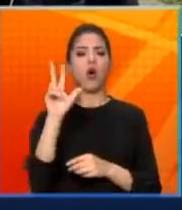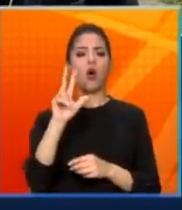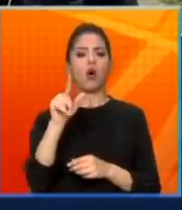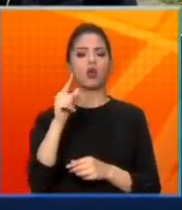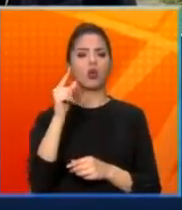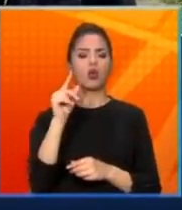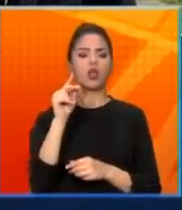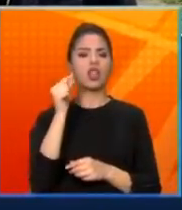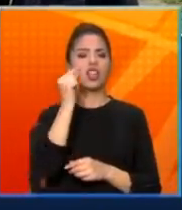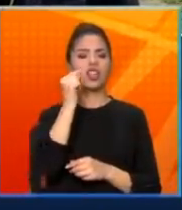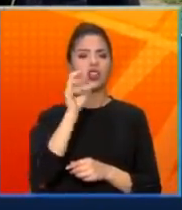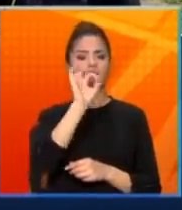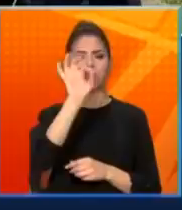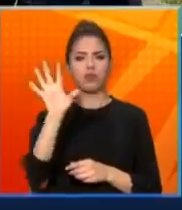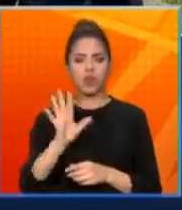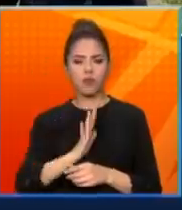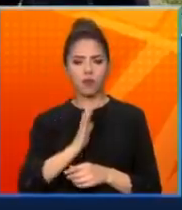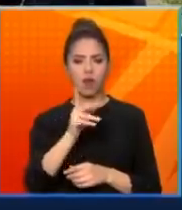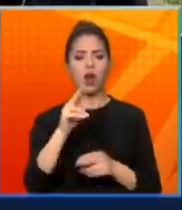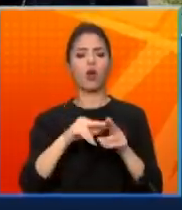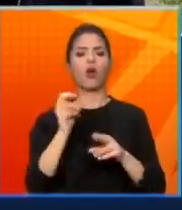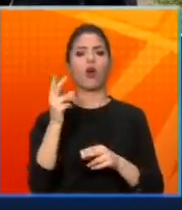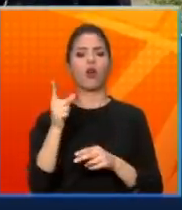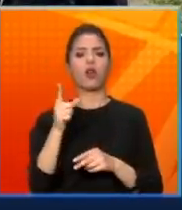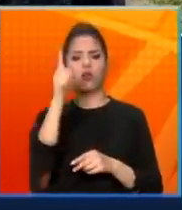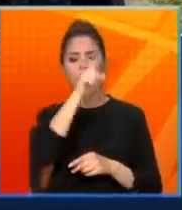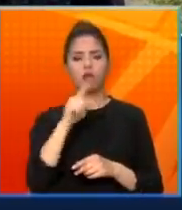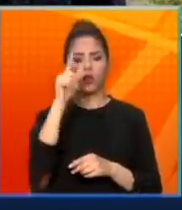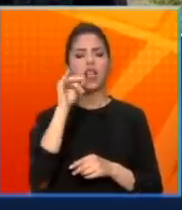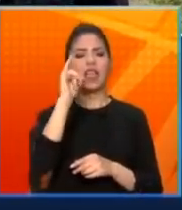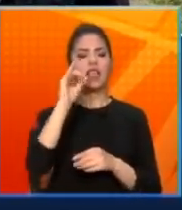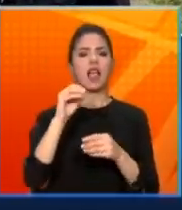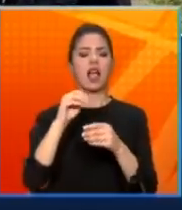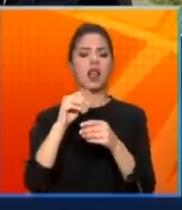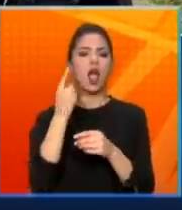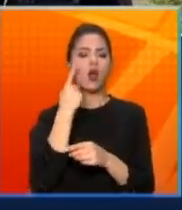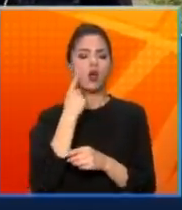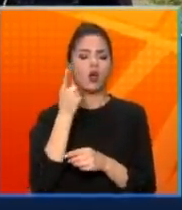ve yetkilileri oldukça zor durumda bırakan koronavirüs hastalığı için İtalyan hükümeti yoğun bir çalışma kampanyası başlattı.